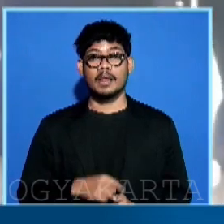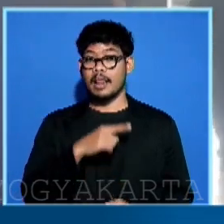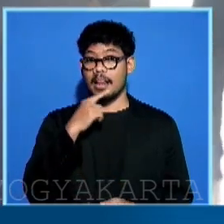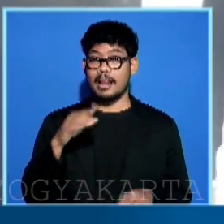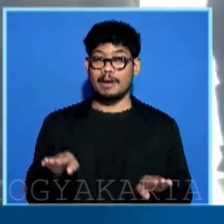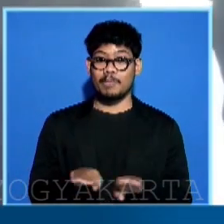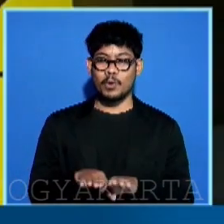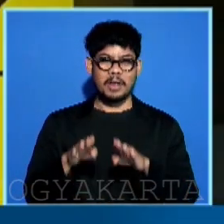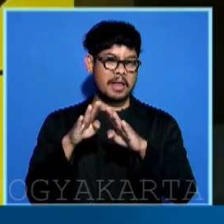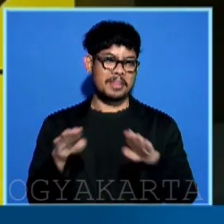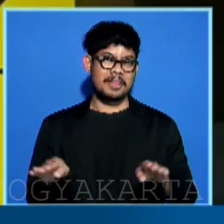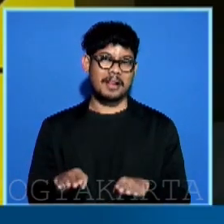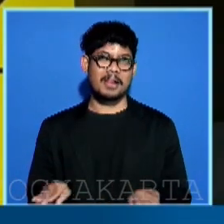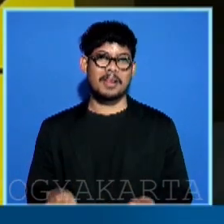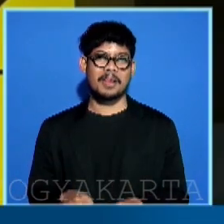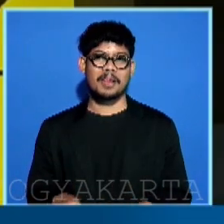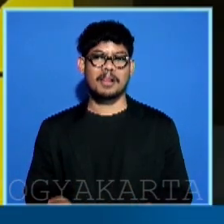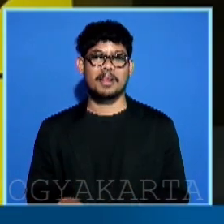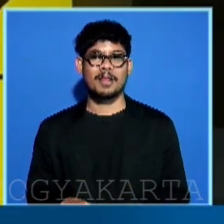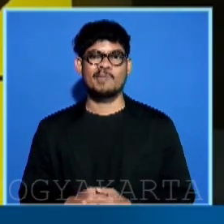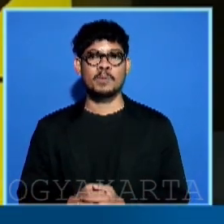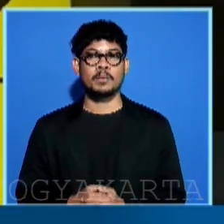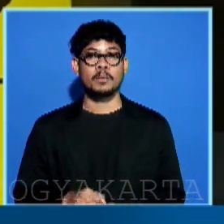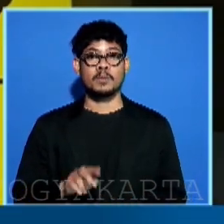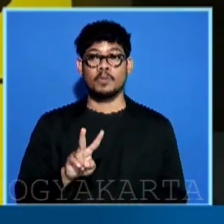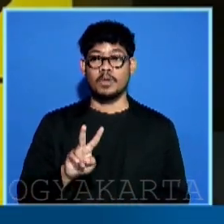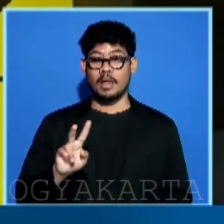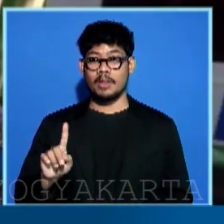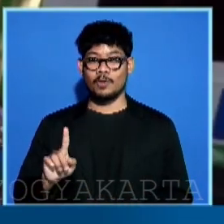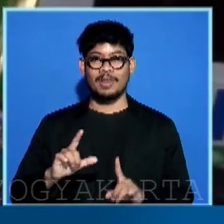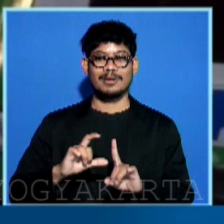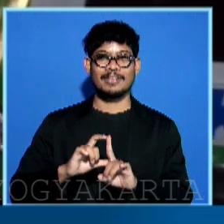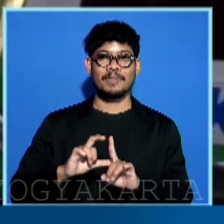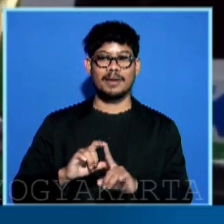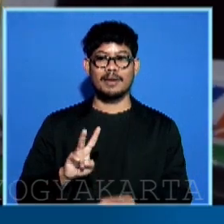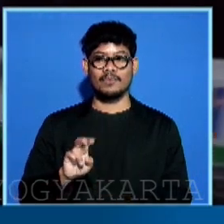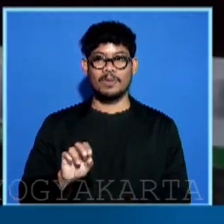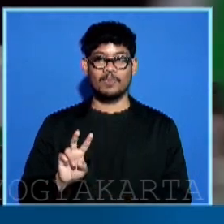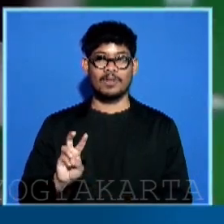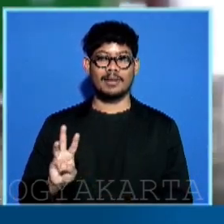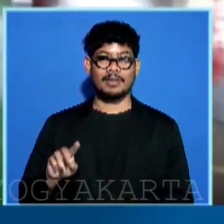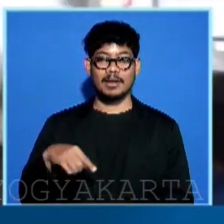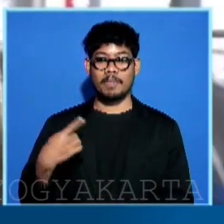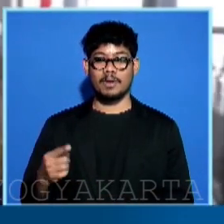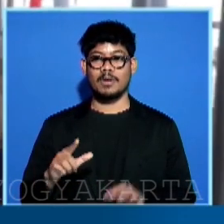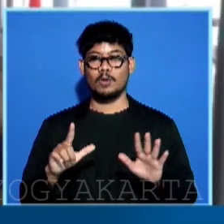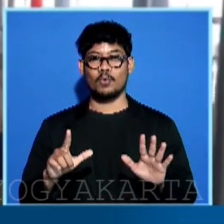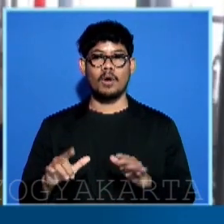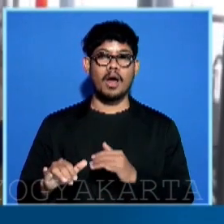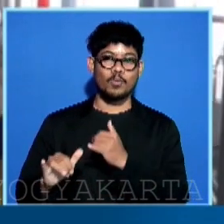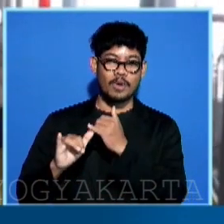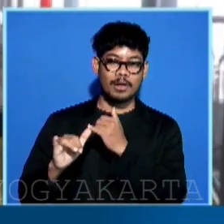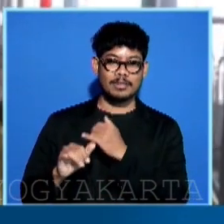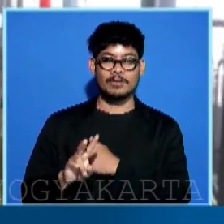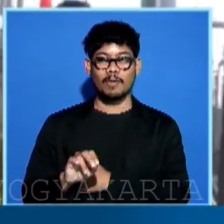2024 ini dengan masa Posco mulai 21 Desember 2023 hingga 7 Januari 2024 Kai bandara